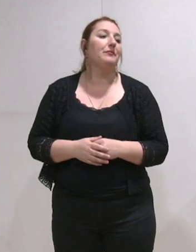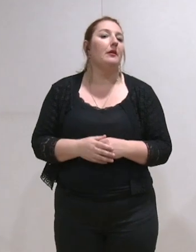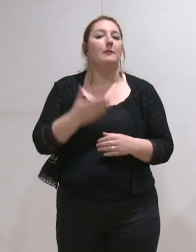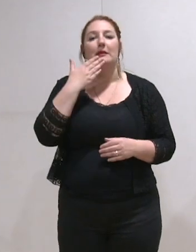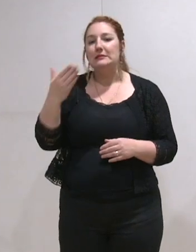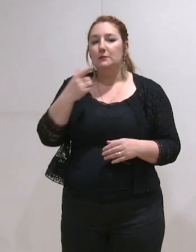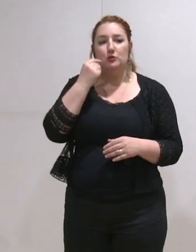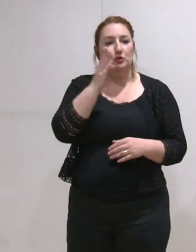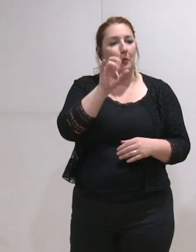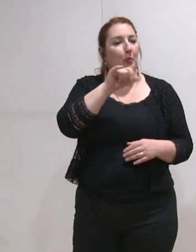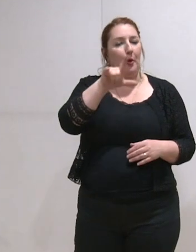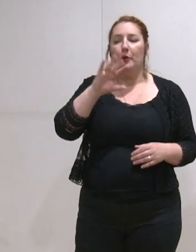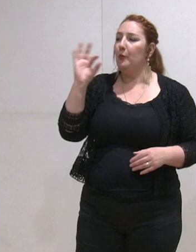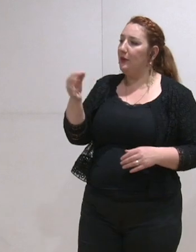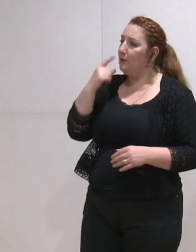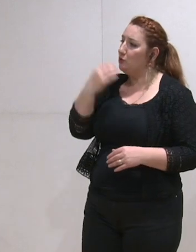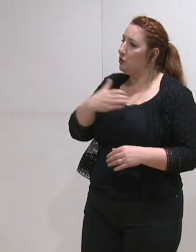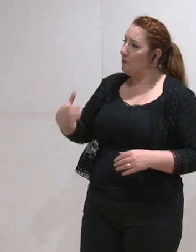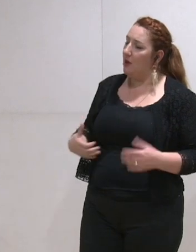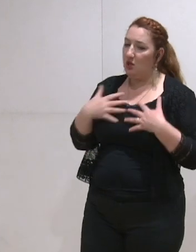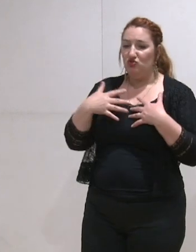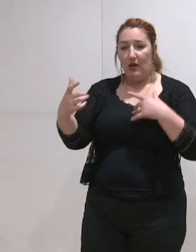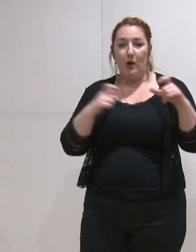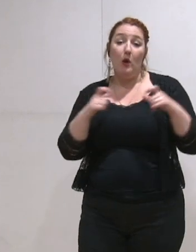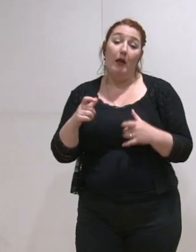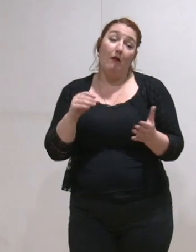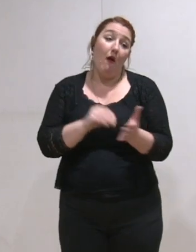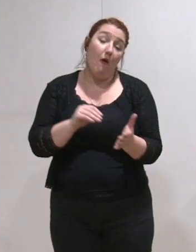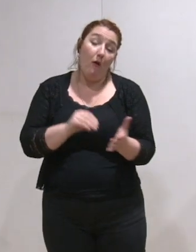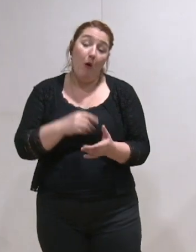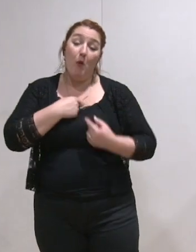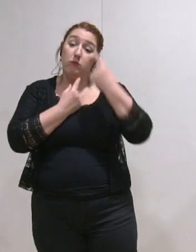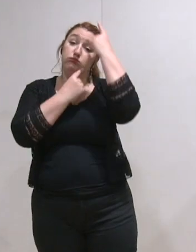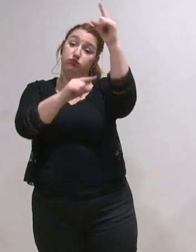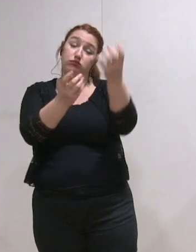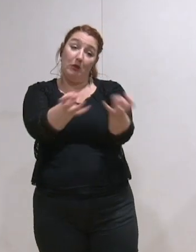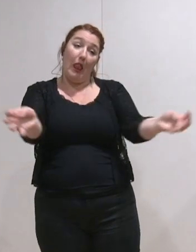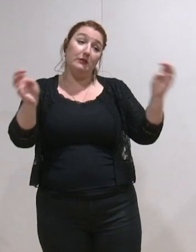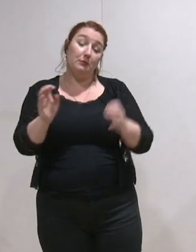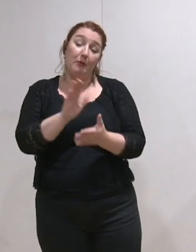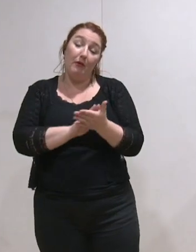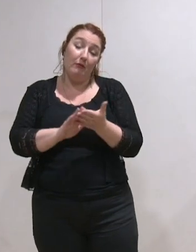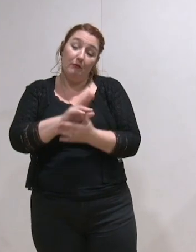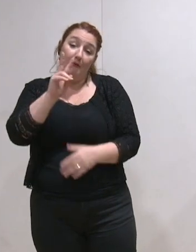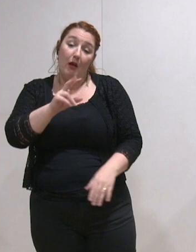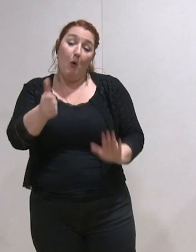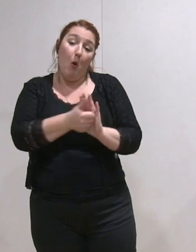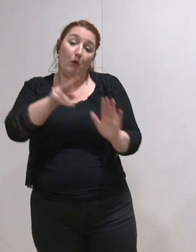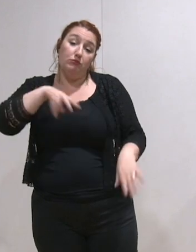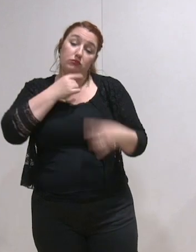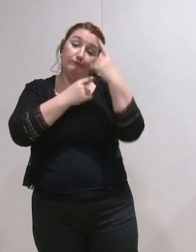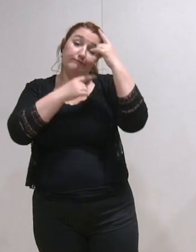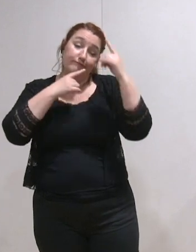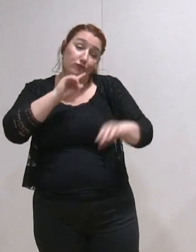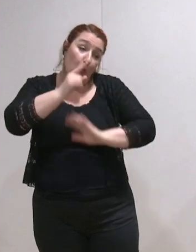le Maire mes chers collègues je vais faire encore détonner un petit peu dans cette assemblée mais c'est mon rôle je vous le dis une fois encore je suis très content d'être conseiller municipal